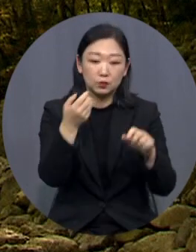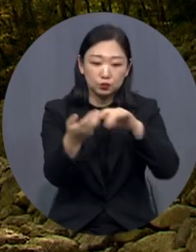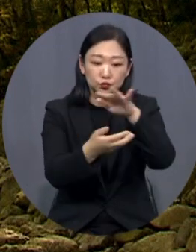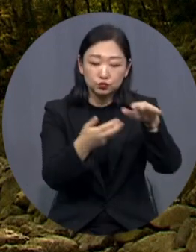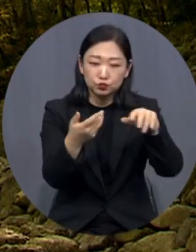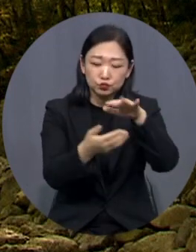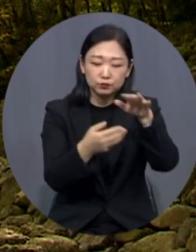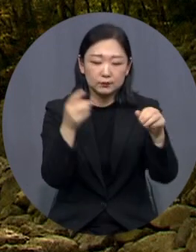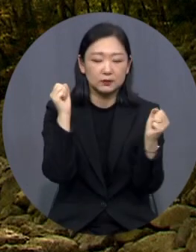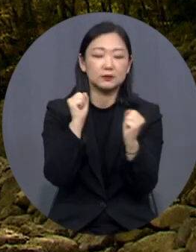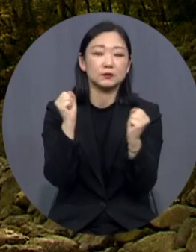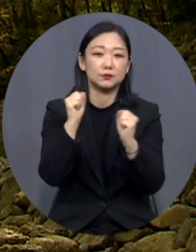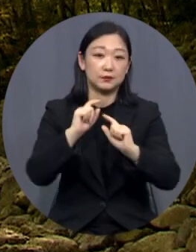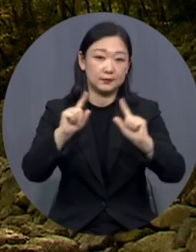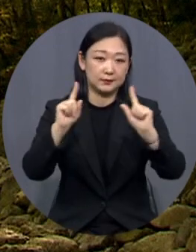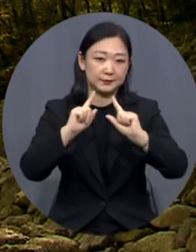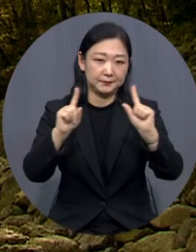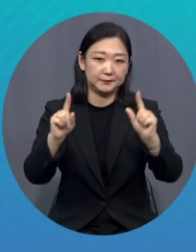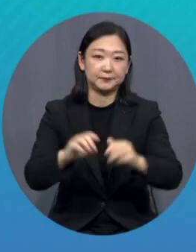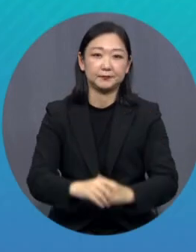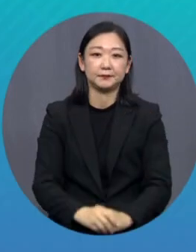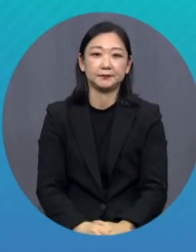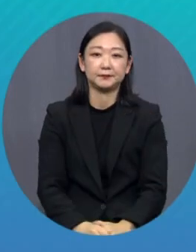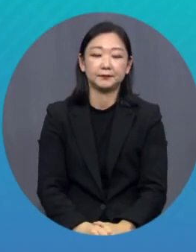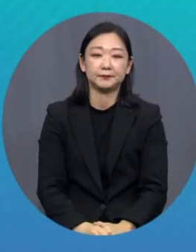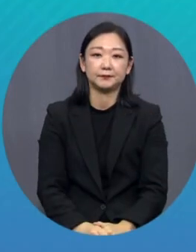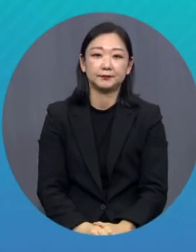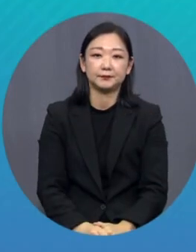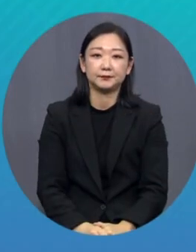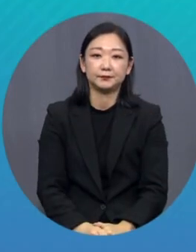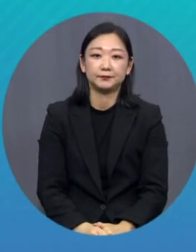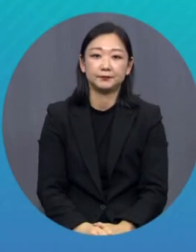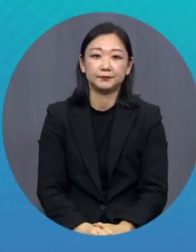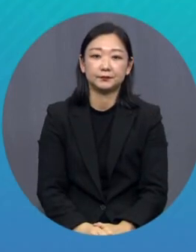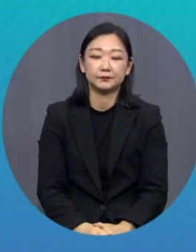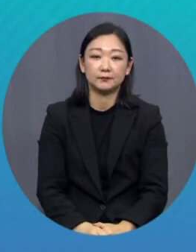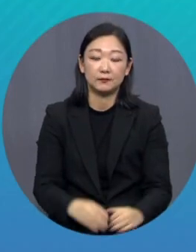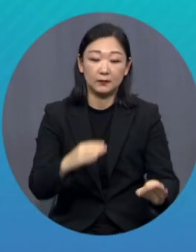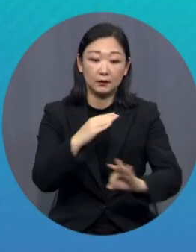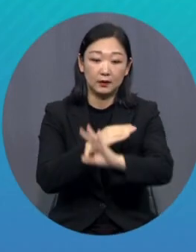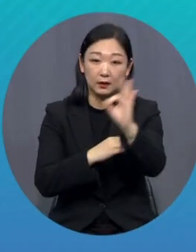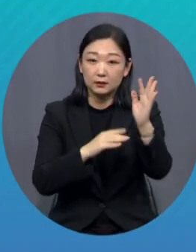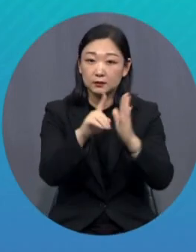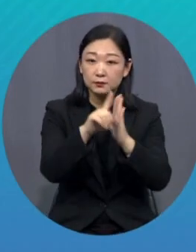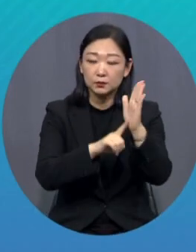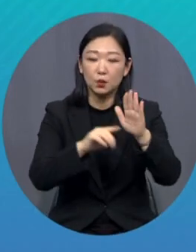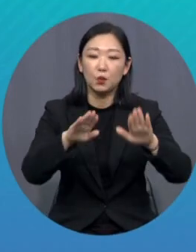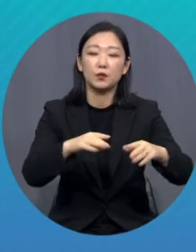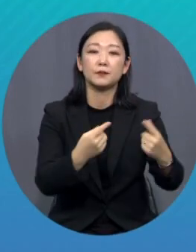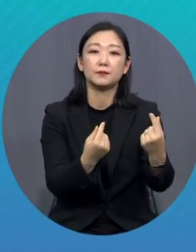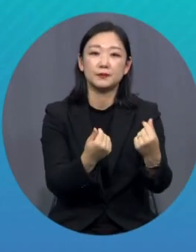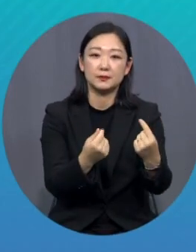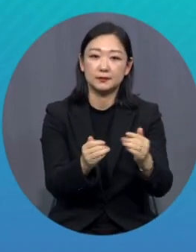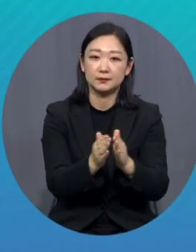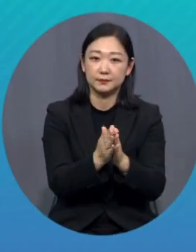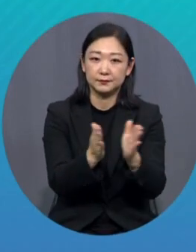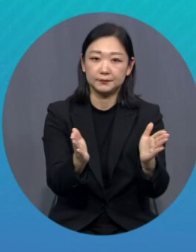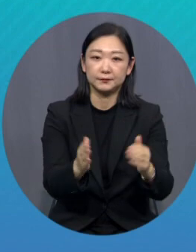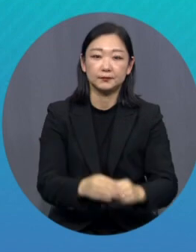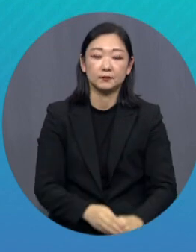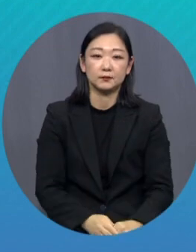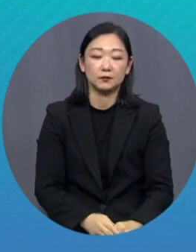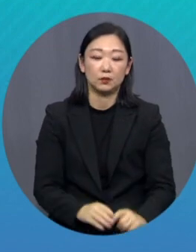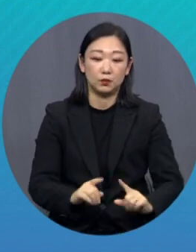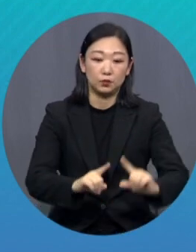가운데 선선한 날씨를 보이겠습니다 자세한 내일 지역별 기온 보시면 아침 기온은 오늘과 비슷하게 시작하겠습니다